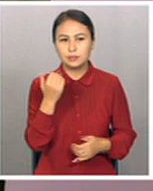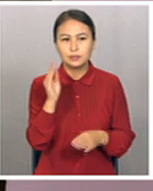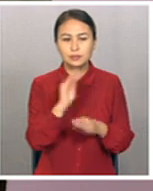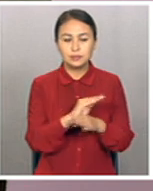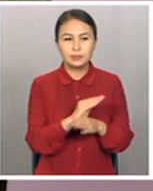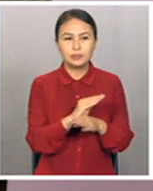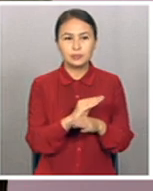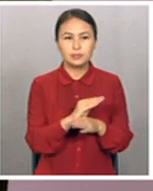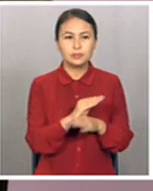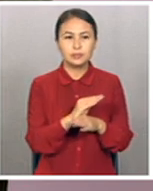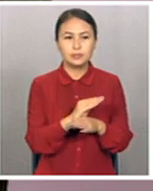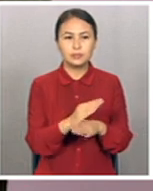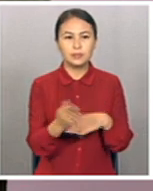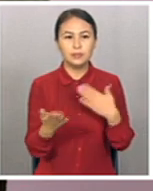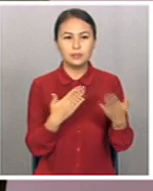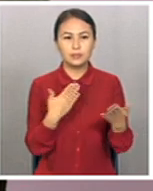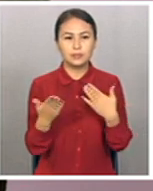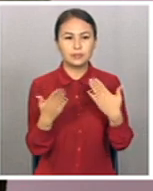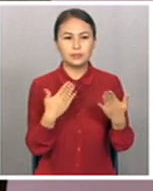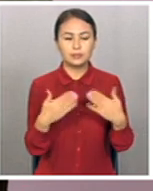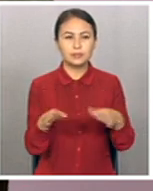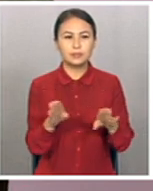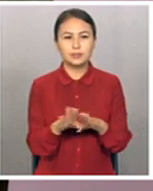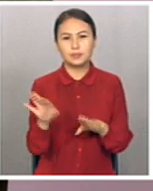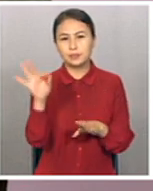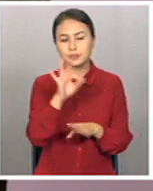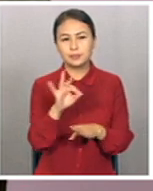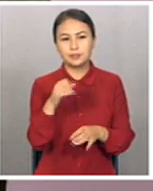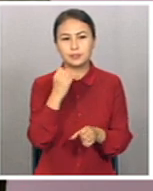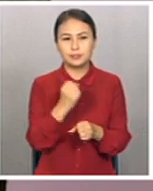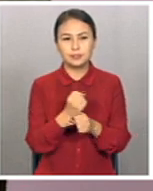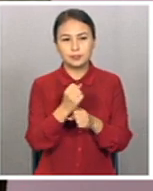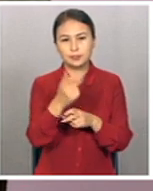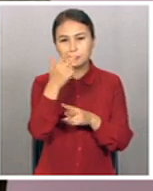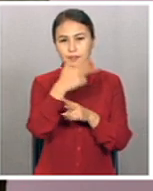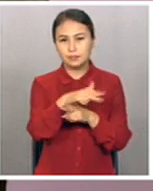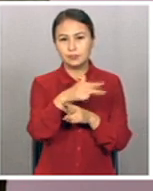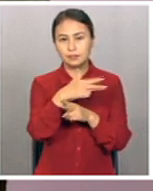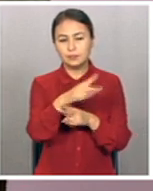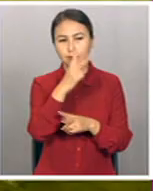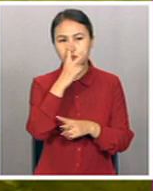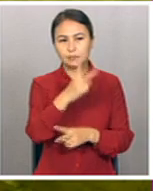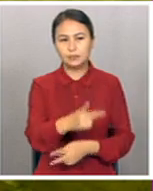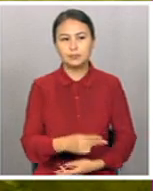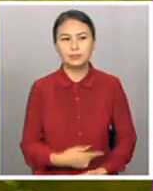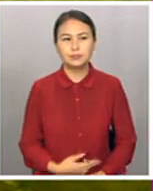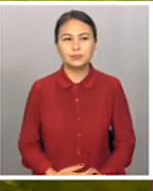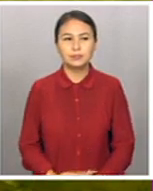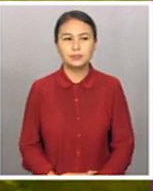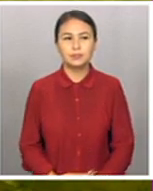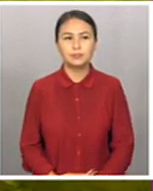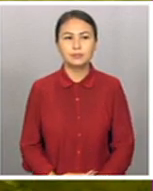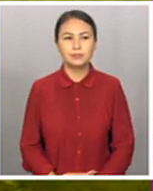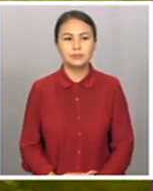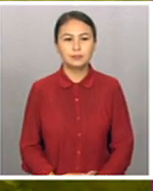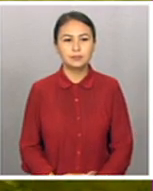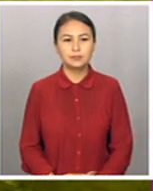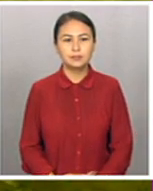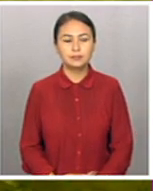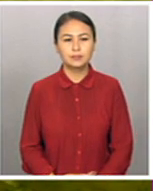балалар, осы қарым-қатынас жасау туралы бейне материалды тамашалайық.